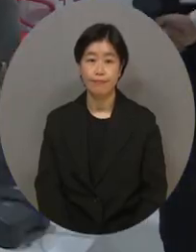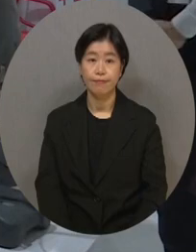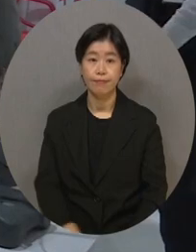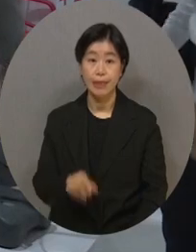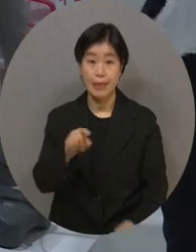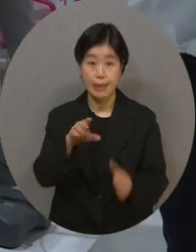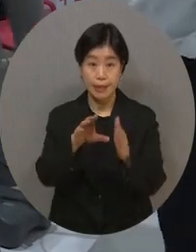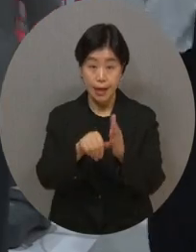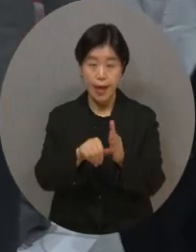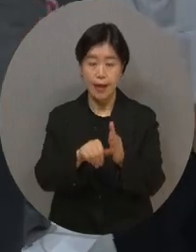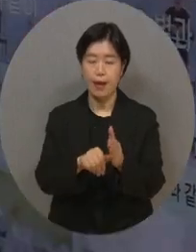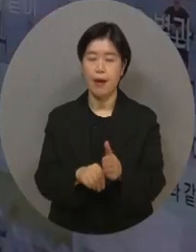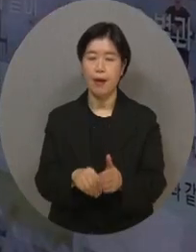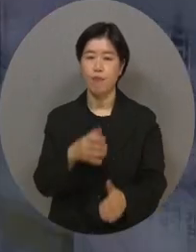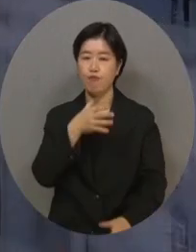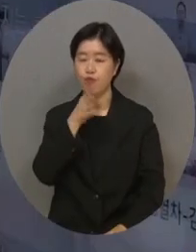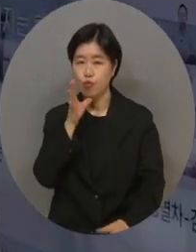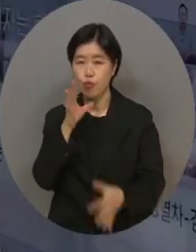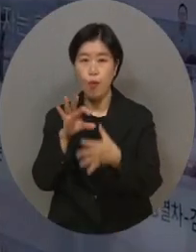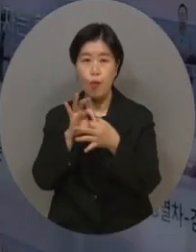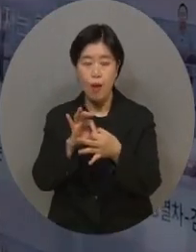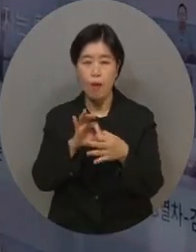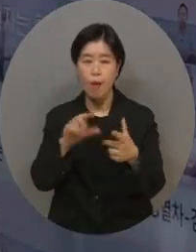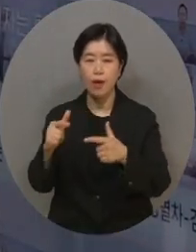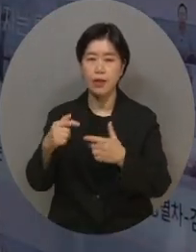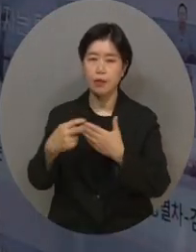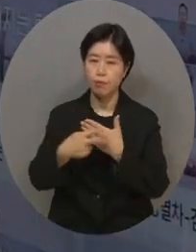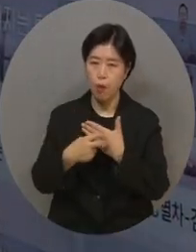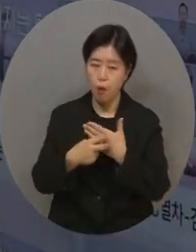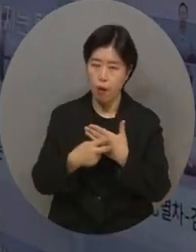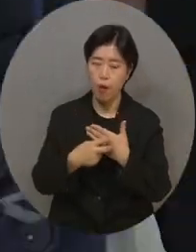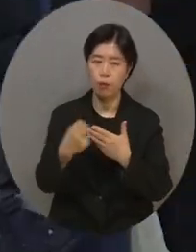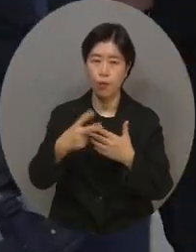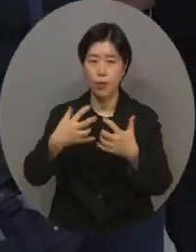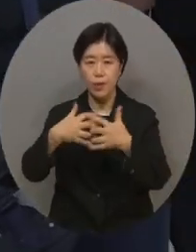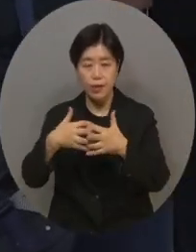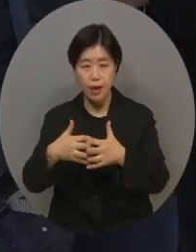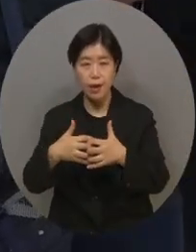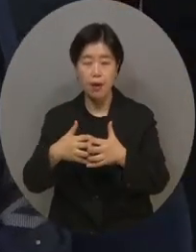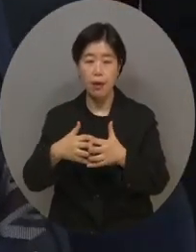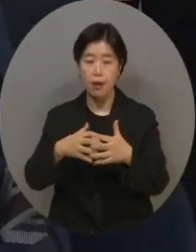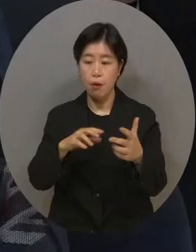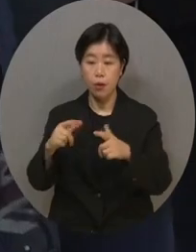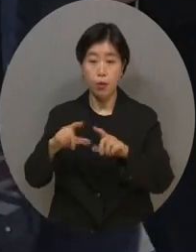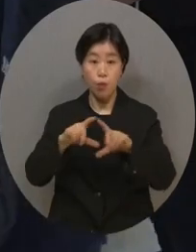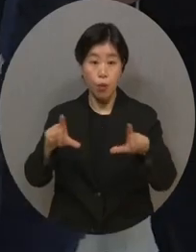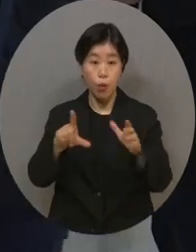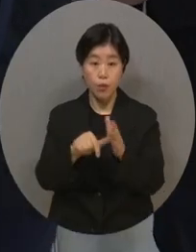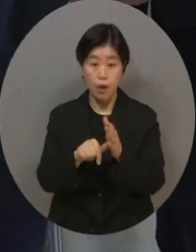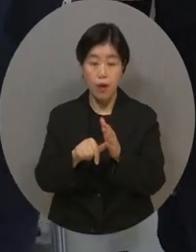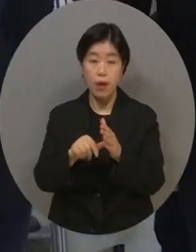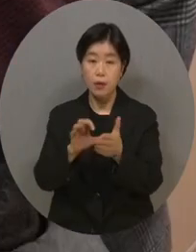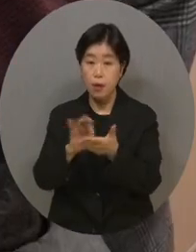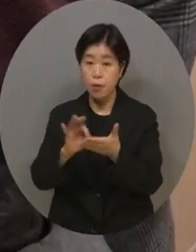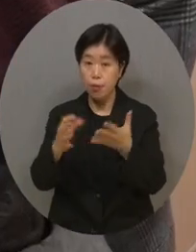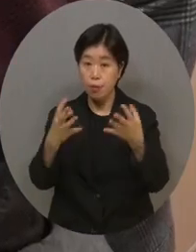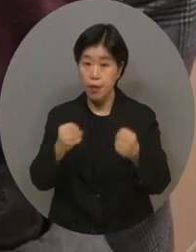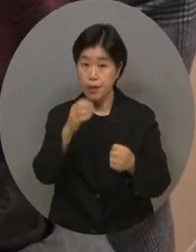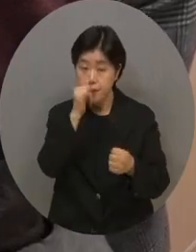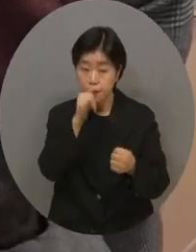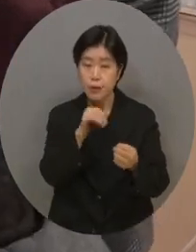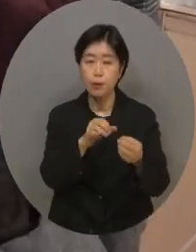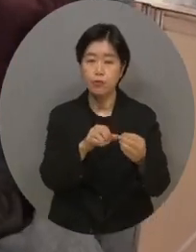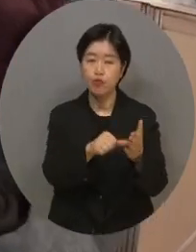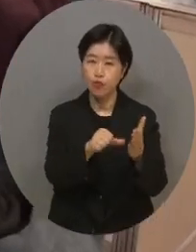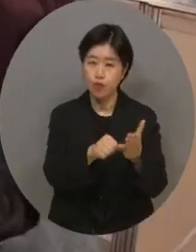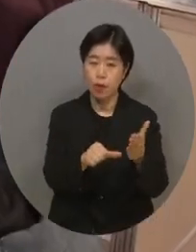박람회에서는 실버용품, 메디컬, 건강관리기 등 일상에서 필요한 제품들과 서비스뿐만 아니라